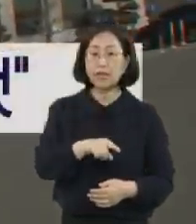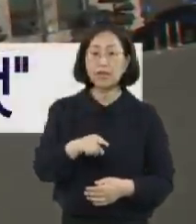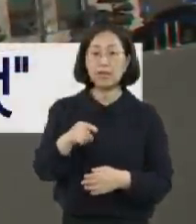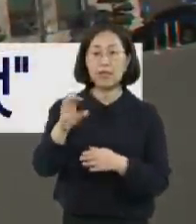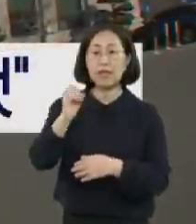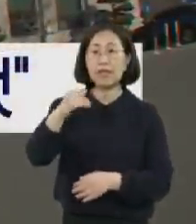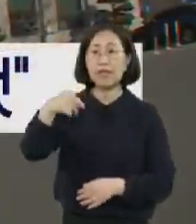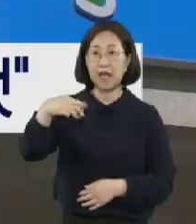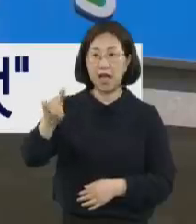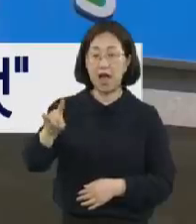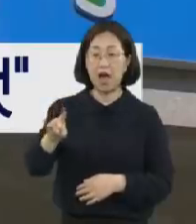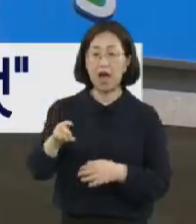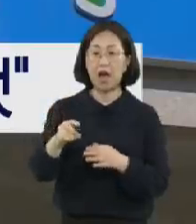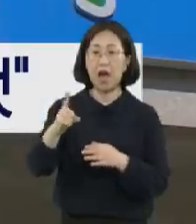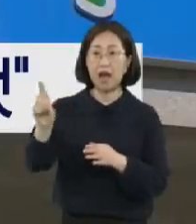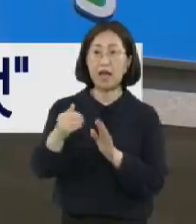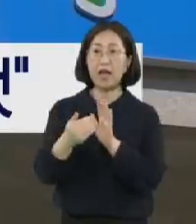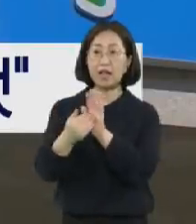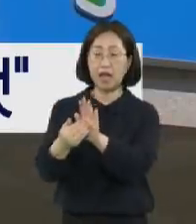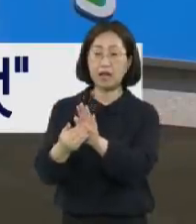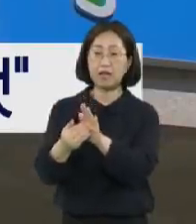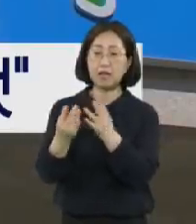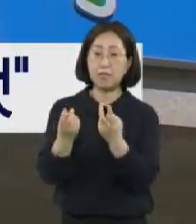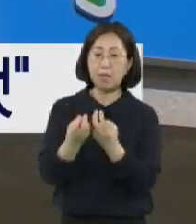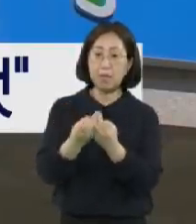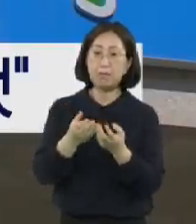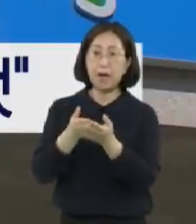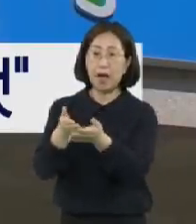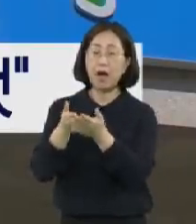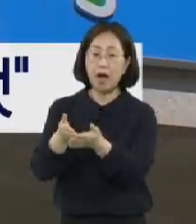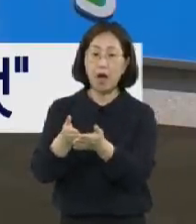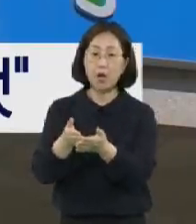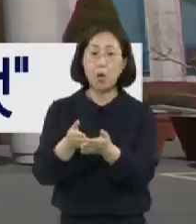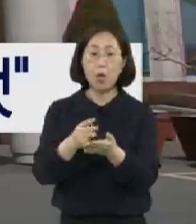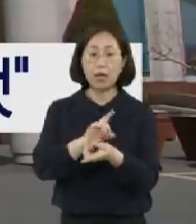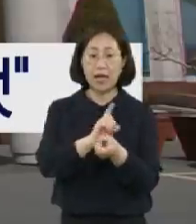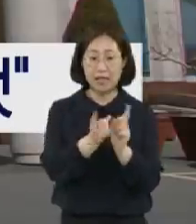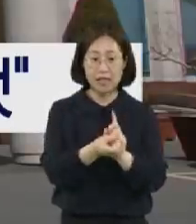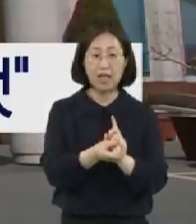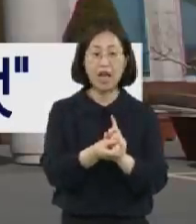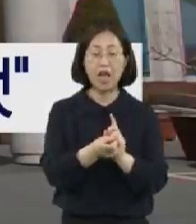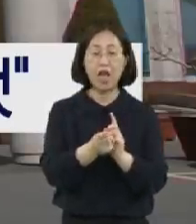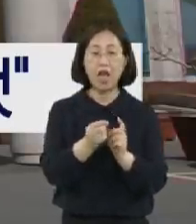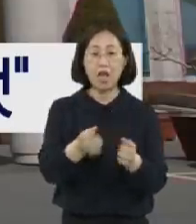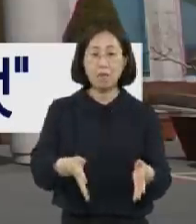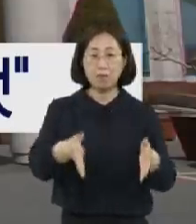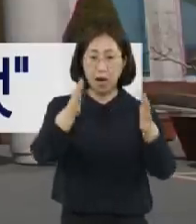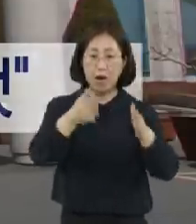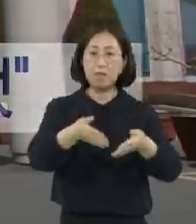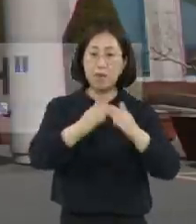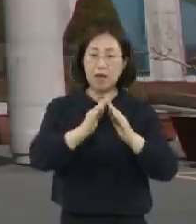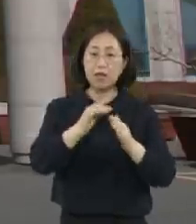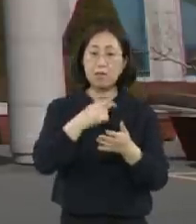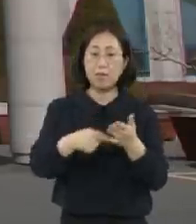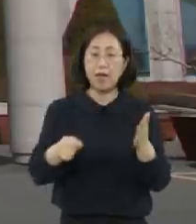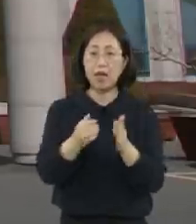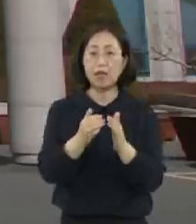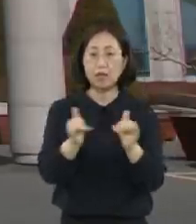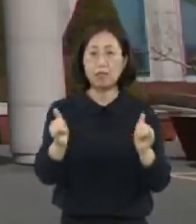대응 방안을 마련하는 한편 복합 쇼핑몰 등 대안 마련으로 시민과 투자자들의 피해를 최소화하겠다고